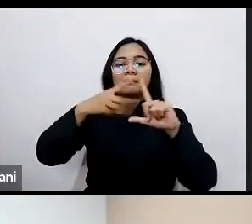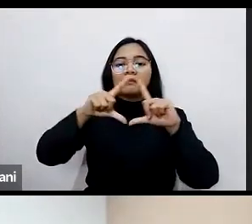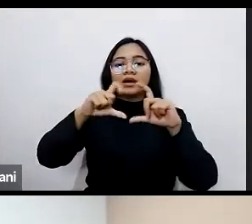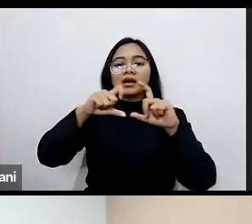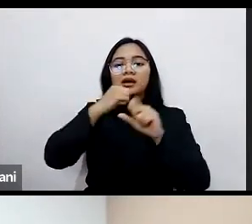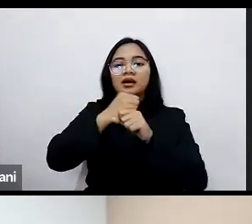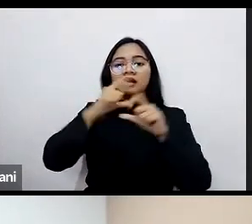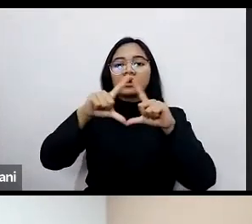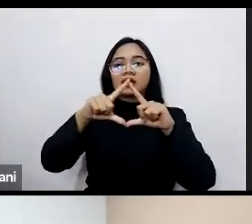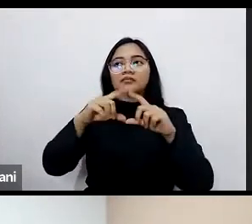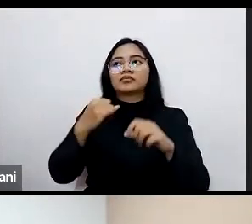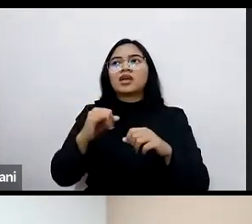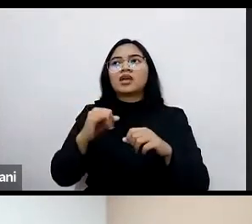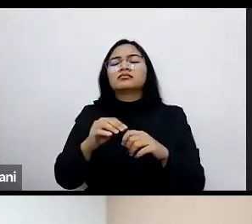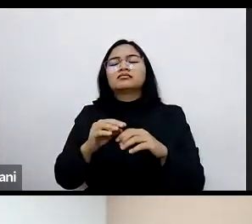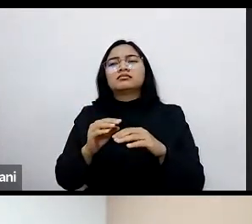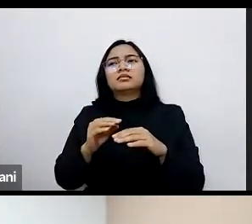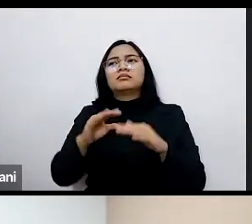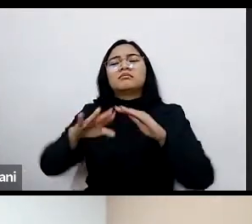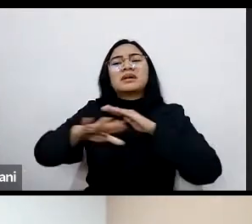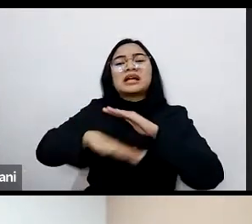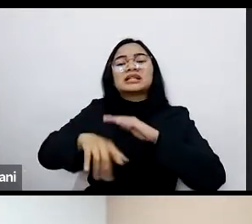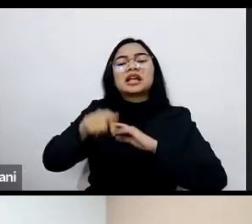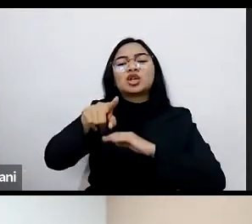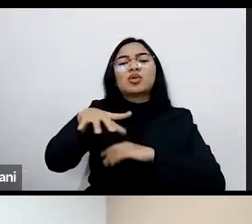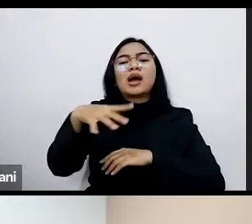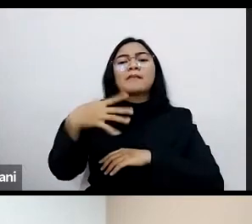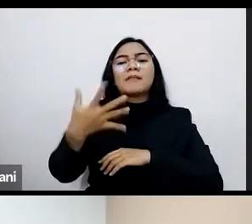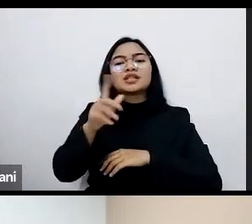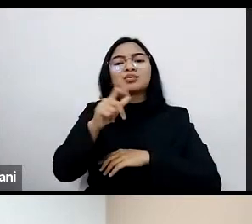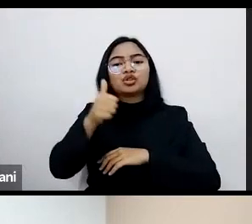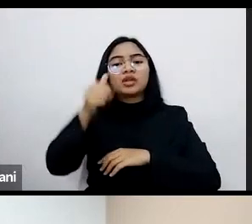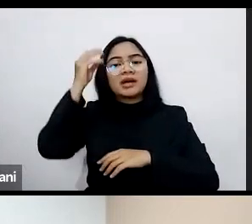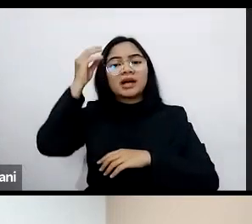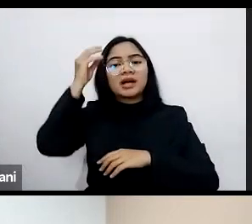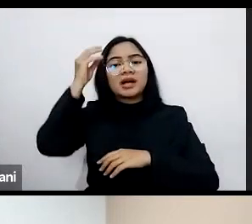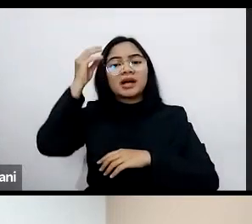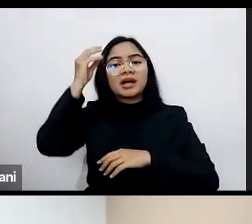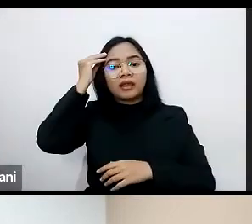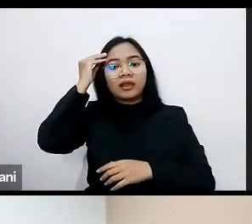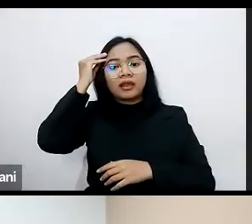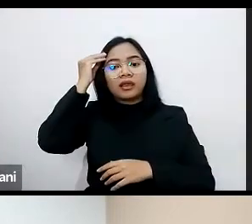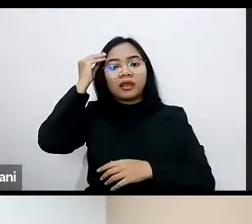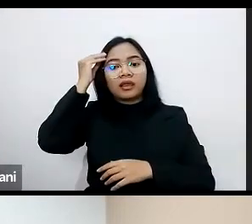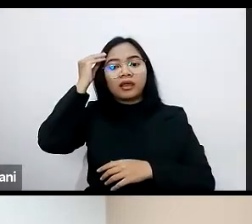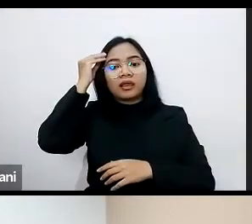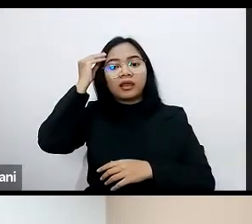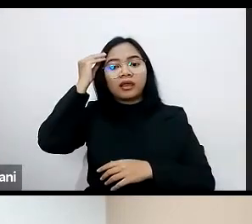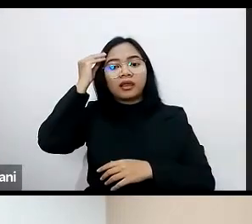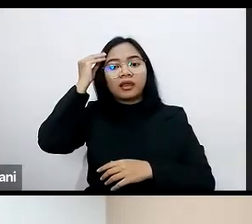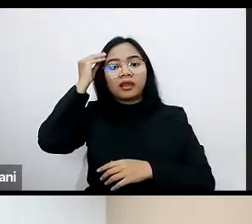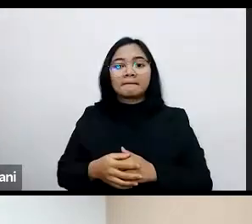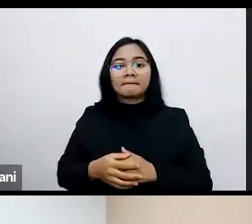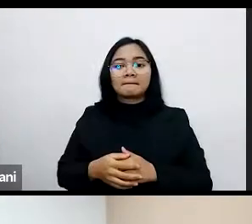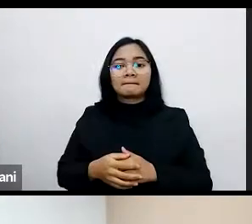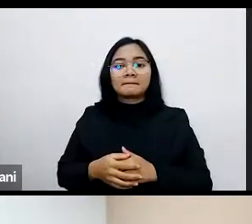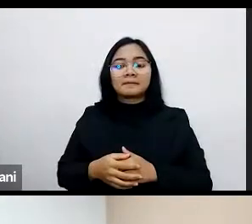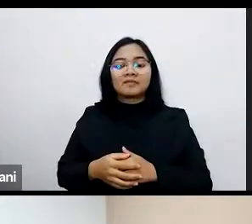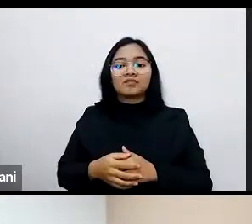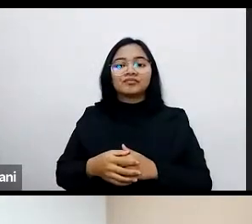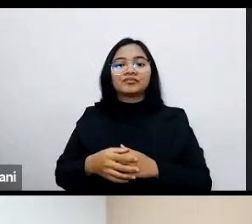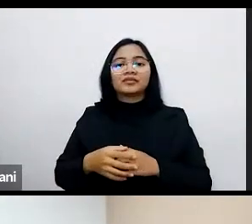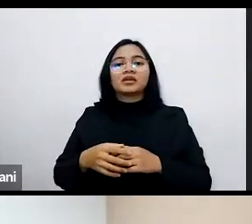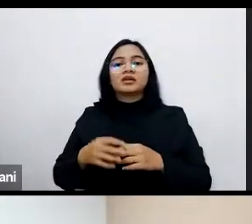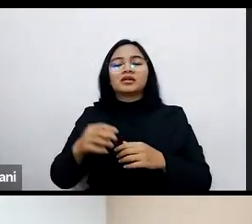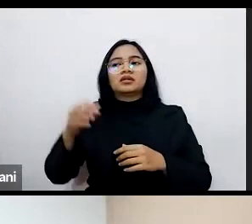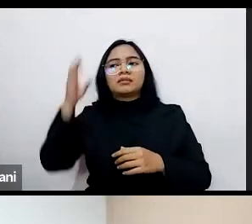paling mendasar, apa itu pengetahuan? Dan siapa yang menentukan bahwa sesuatu itu pengetahuan atau bukan